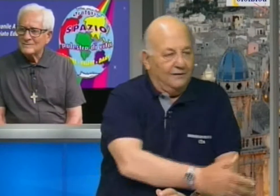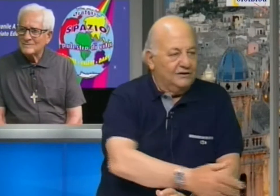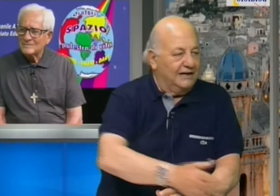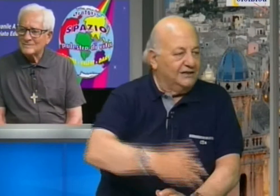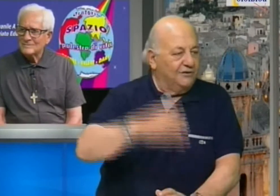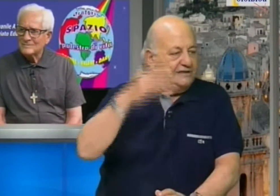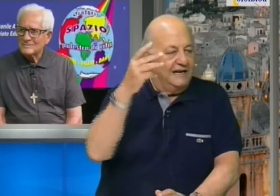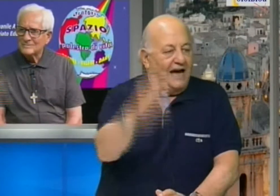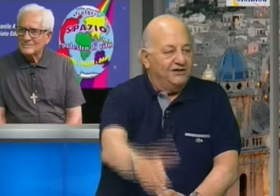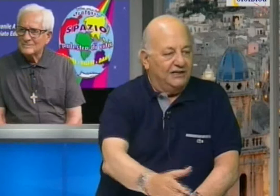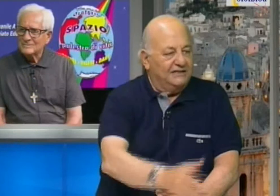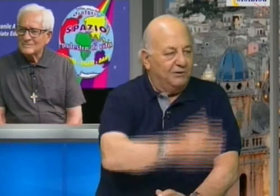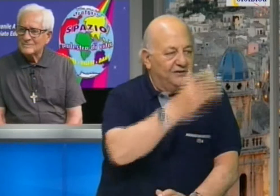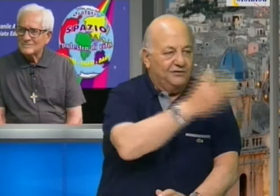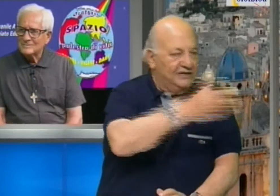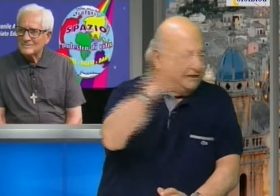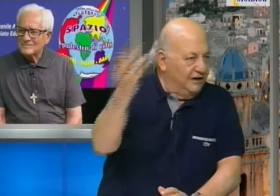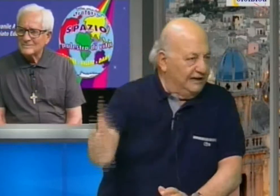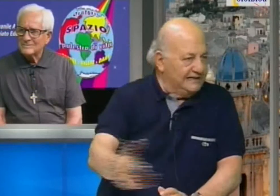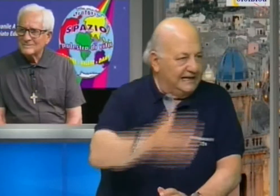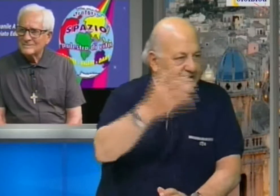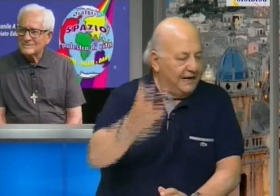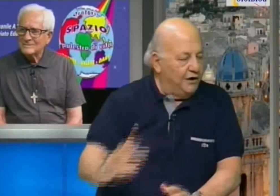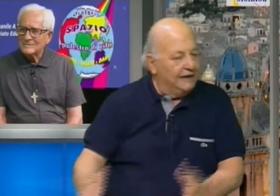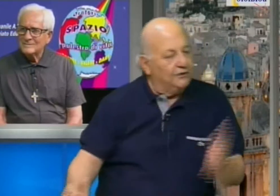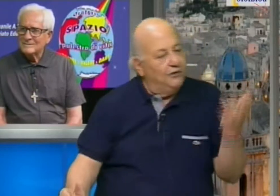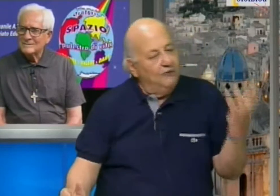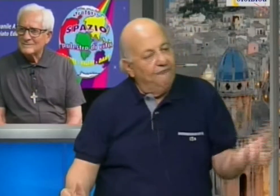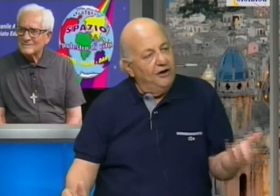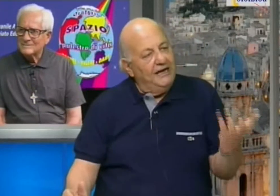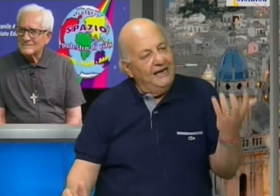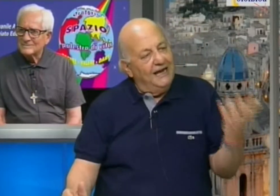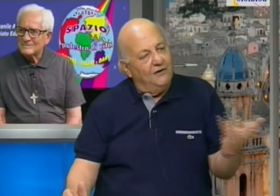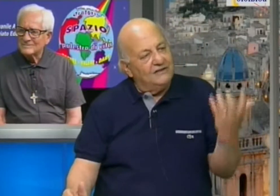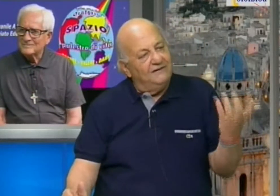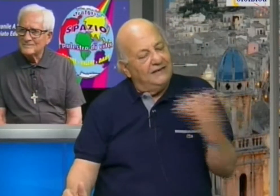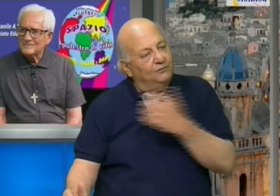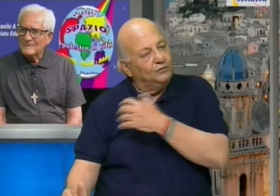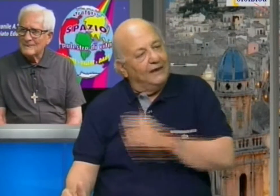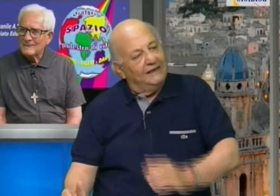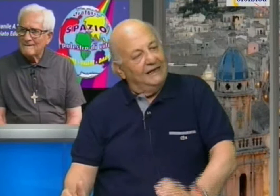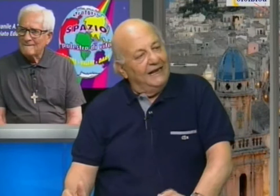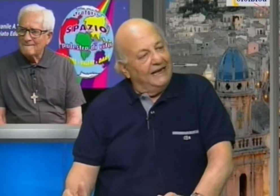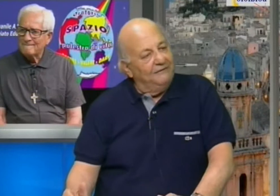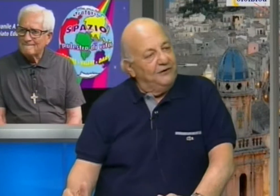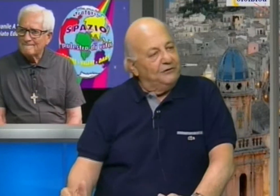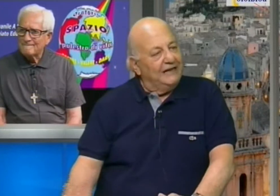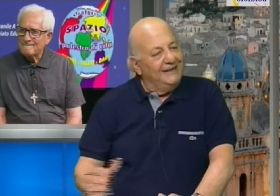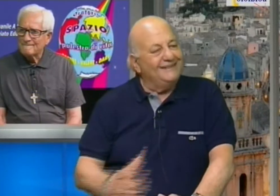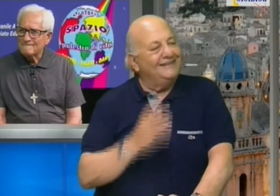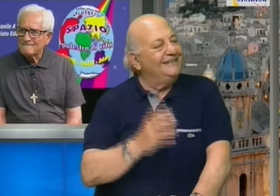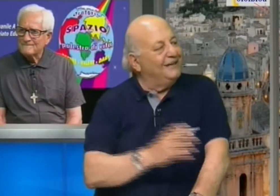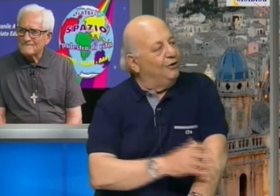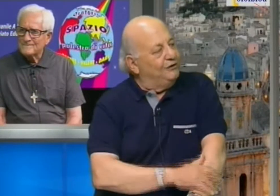a Ragusa calciatori di serie A, ciclisti professionisti, dai salesiani o altro. Voi in che cosa avete avuto la difficoltà